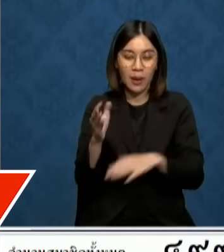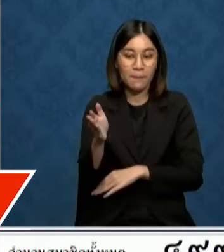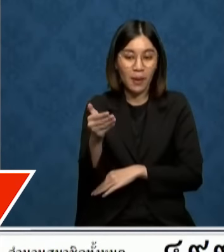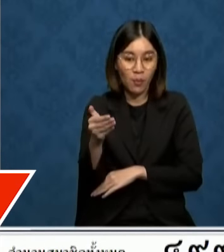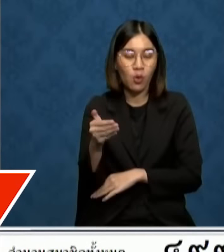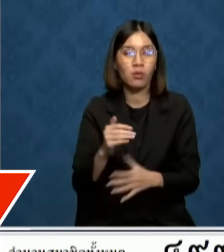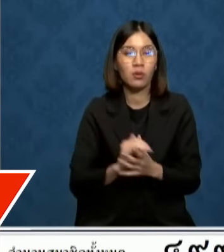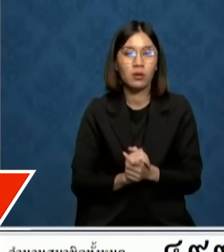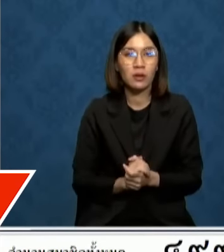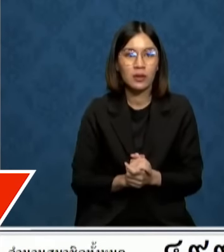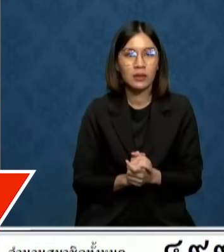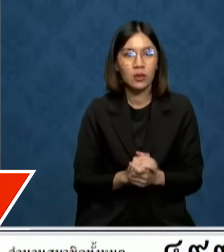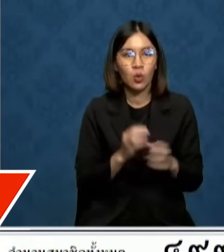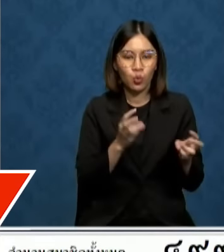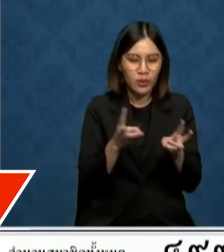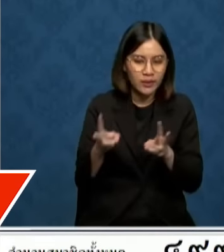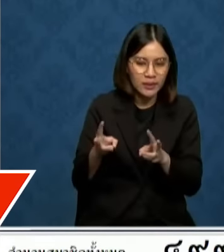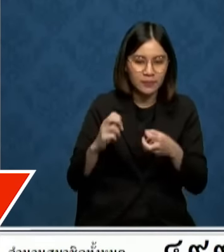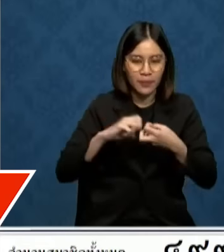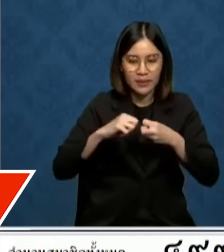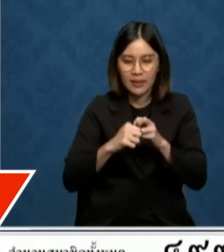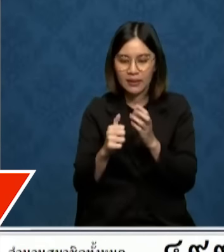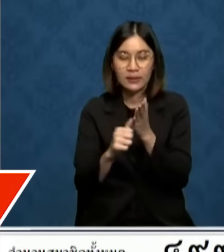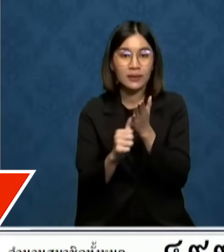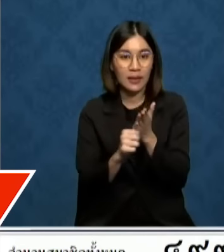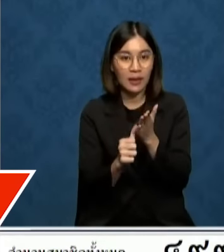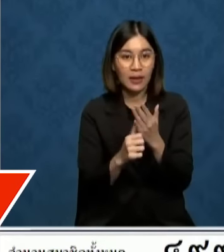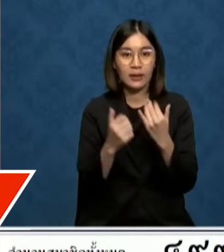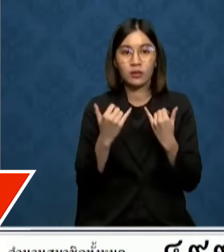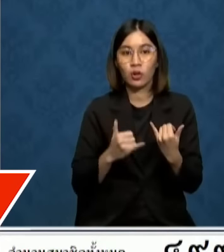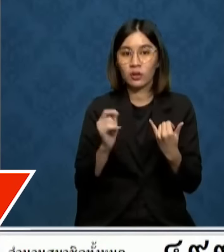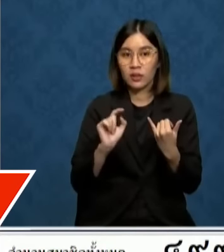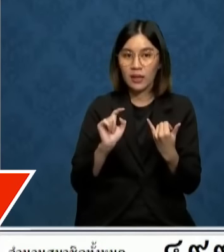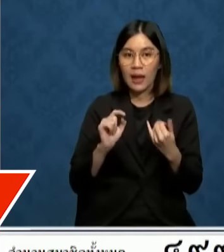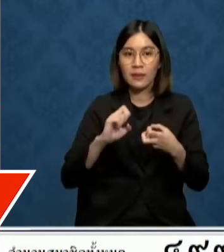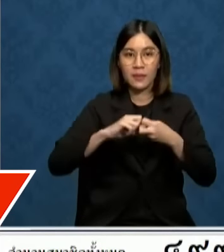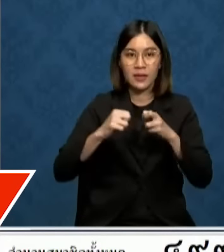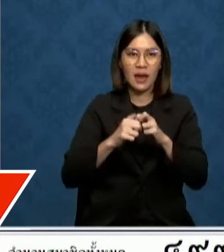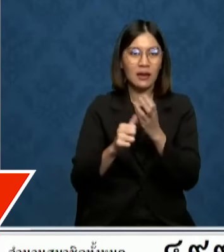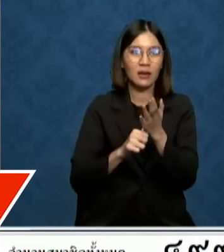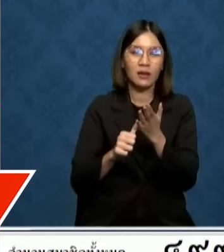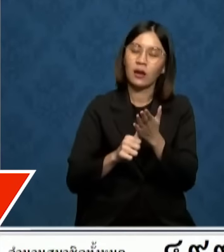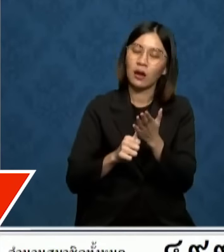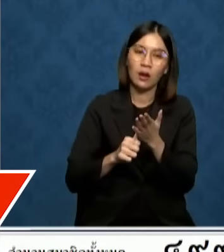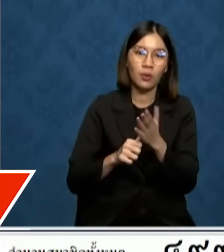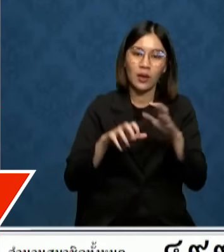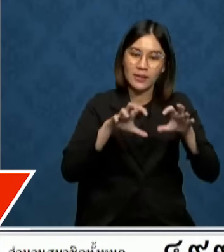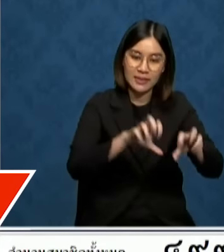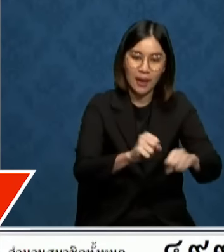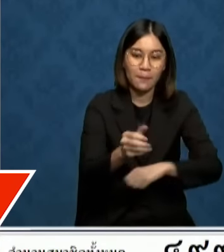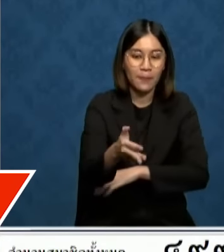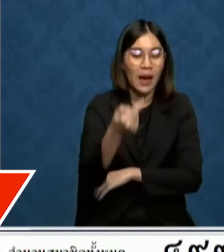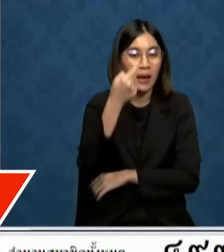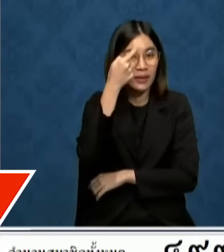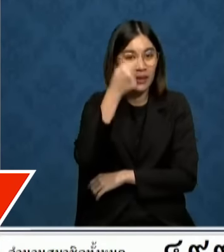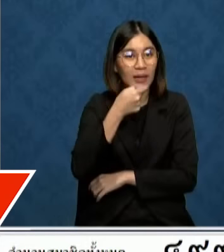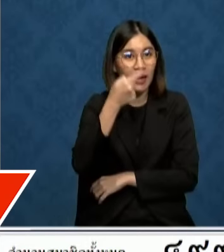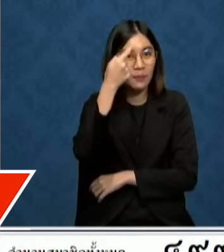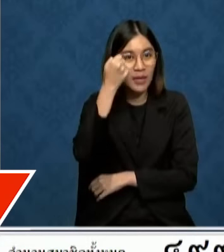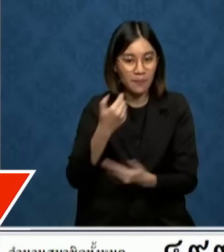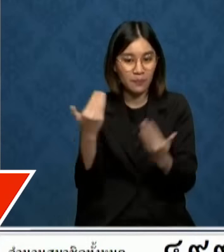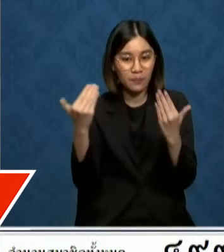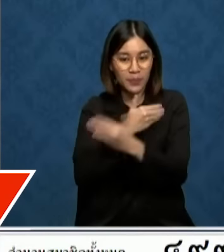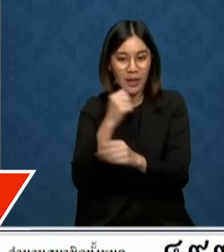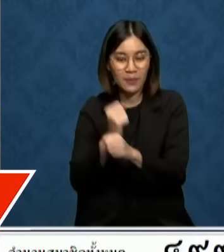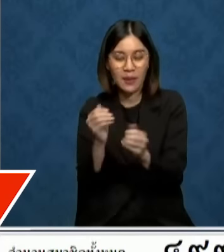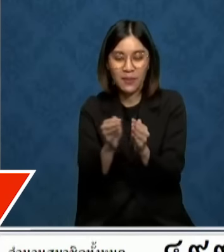เขตถึงแนวทางการแก้ปัญหาตอนนี้การแก้ไขปัญหาก็ยังพบการจับปลาหมอคางดำไปแปรรูป